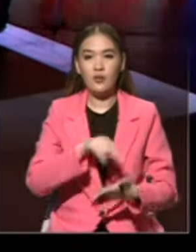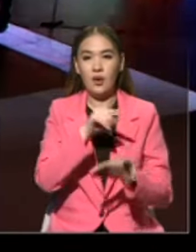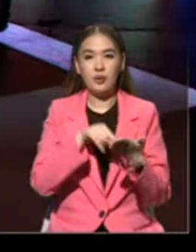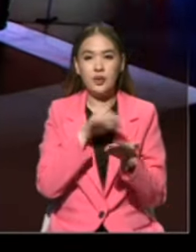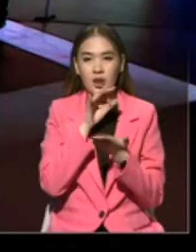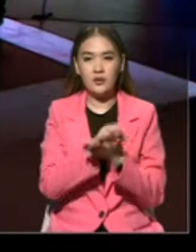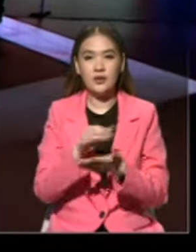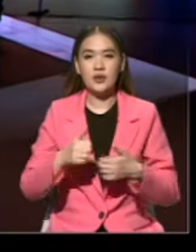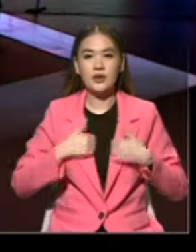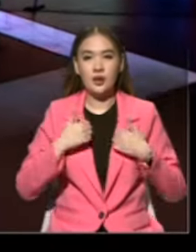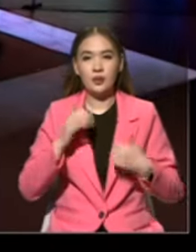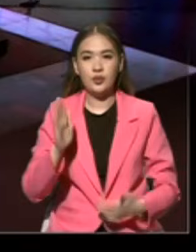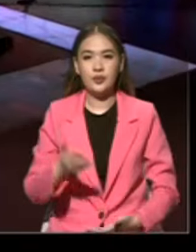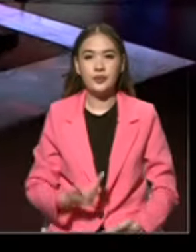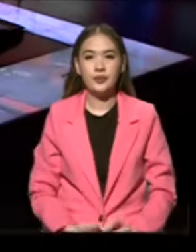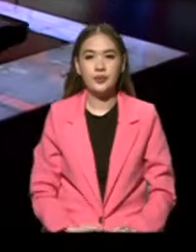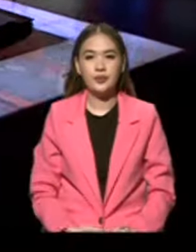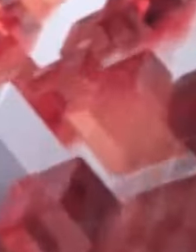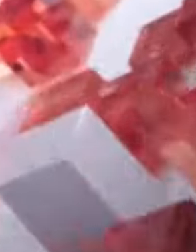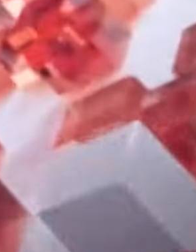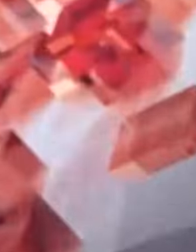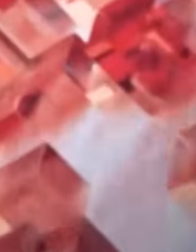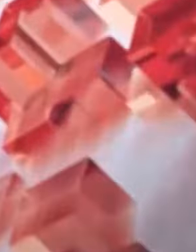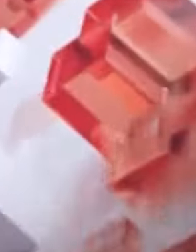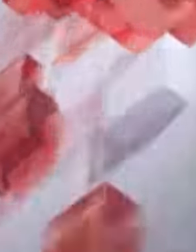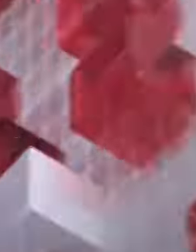жауап беруге тырысамыз. Ассаламу алейкум.